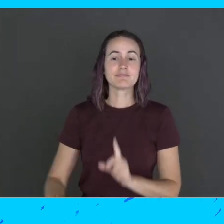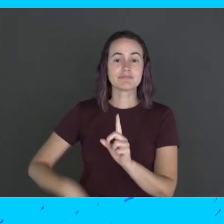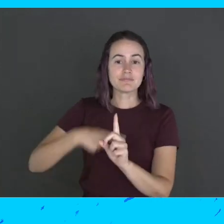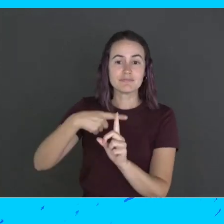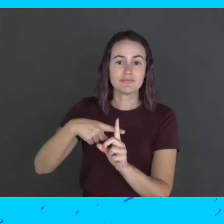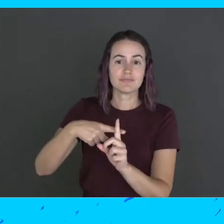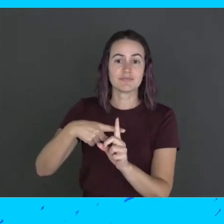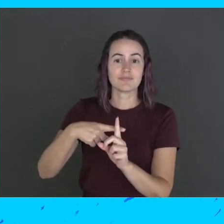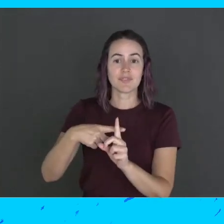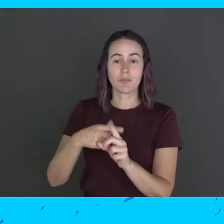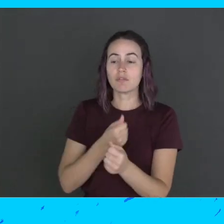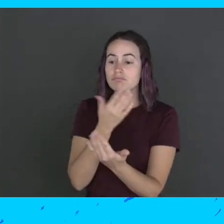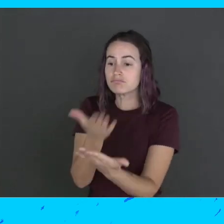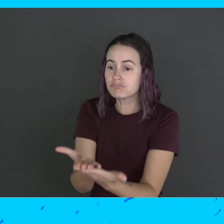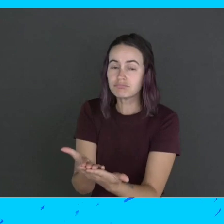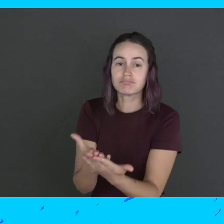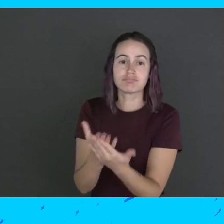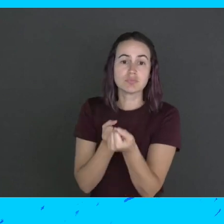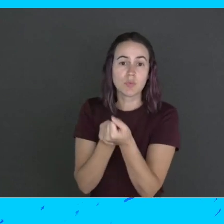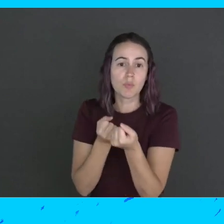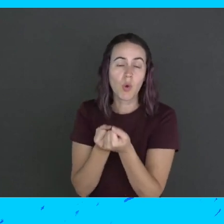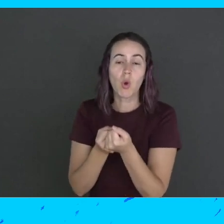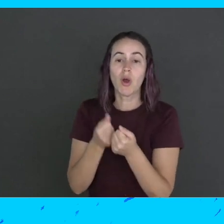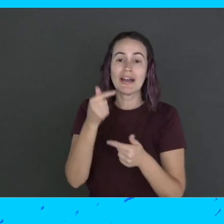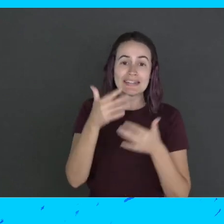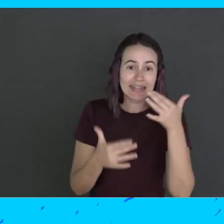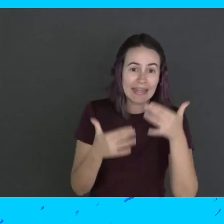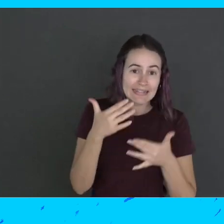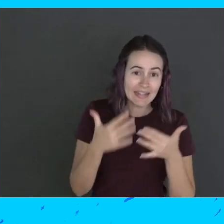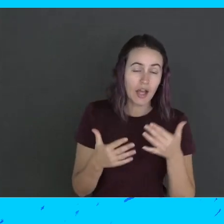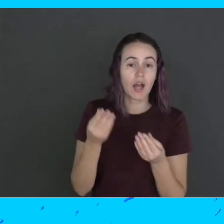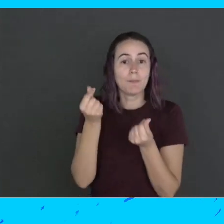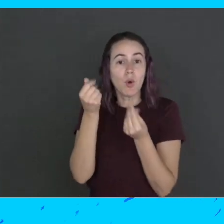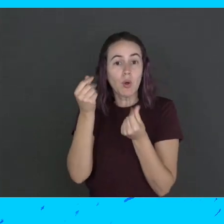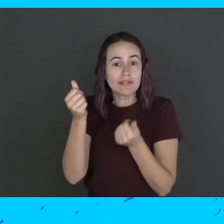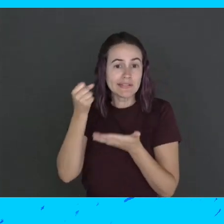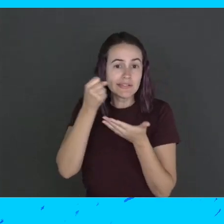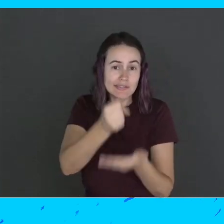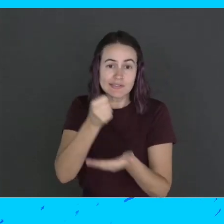les données, les évidences, les informations.